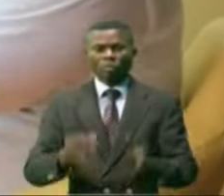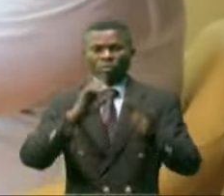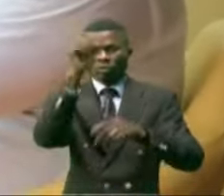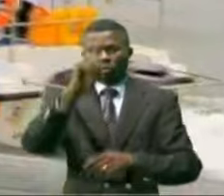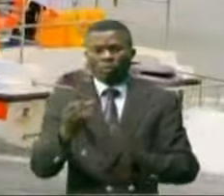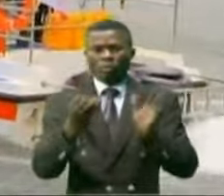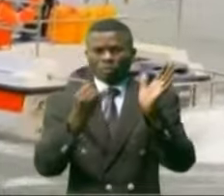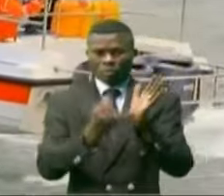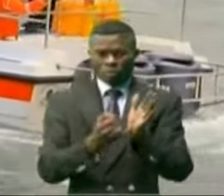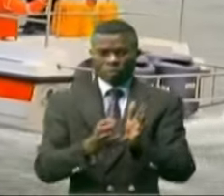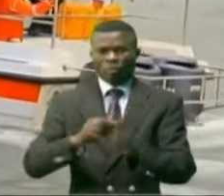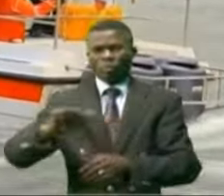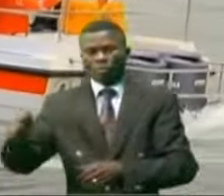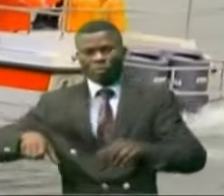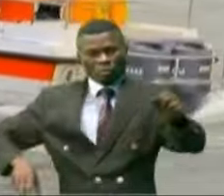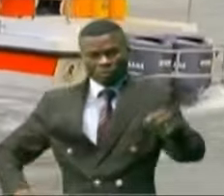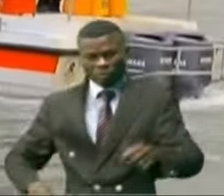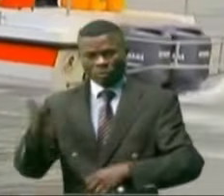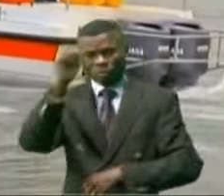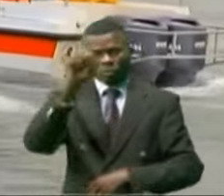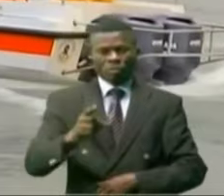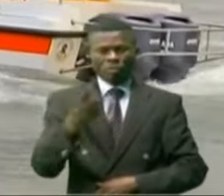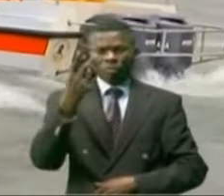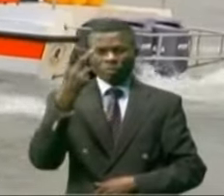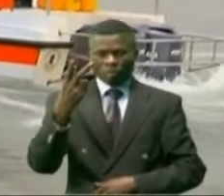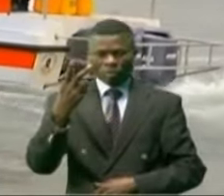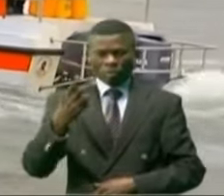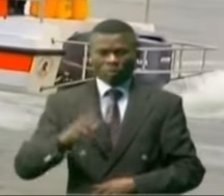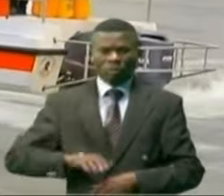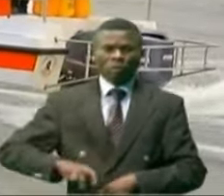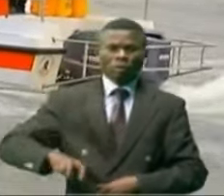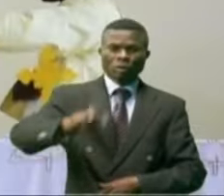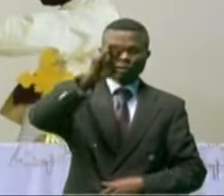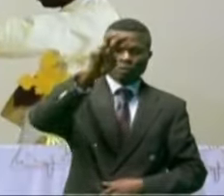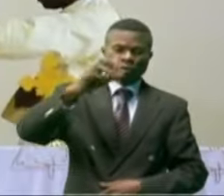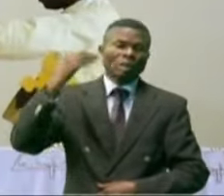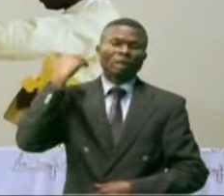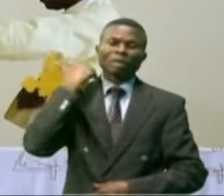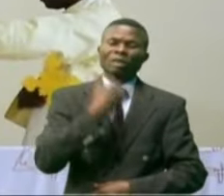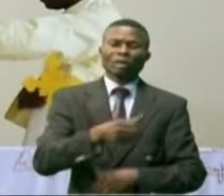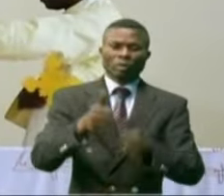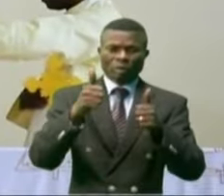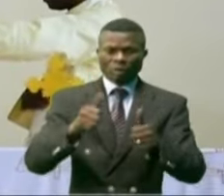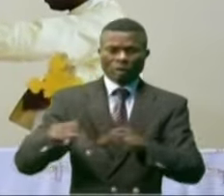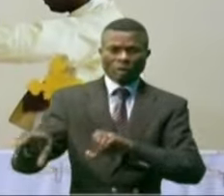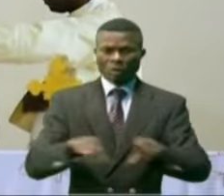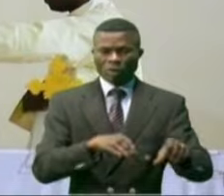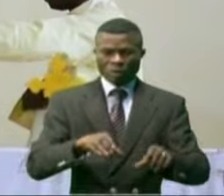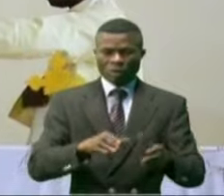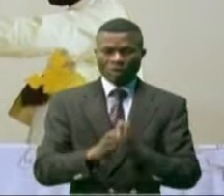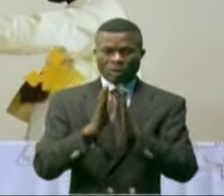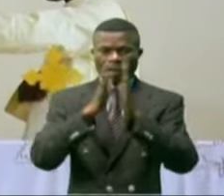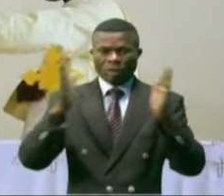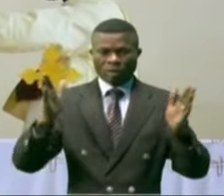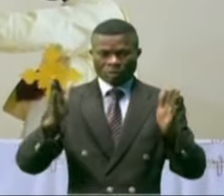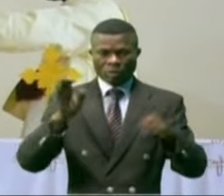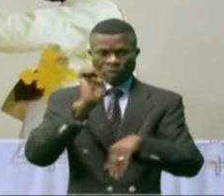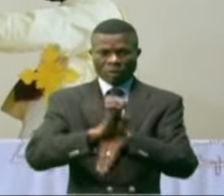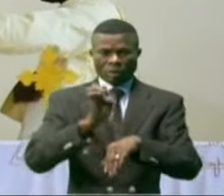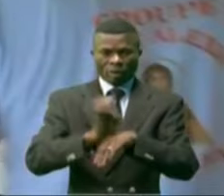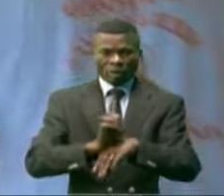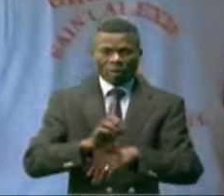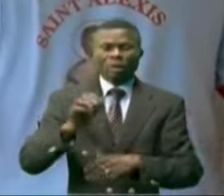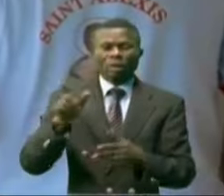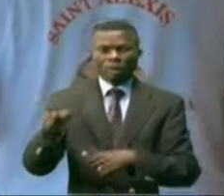22 places en vue de faciliter les voyages vers l'Ouganda et autres localités lacustres. La cérémonie qui a démarré par une messe à la paroisse cathédrale de